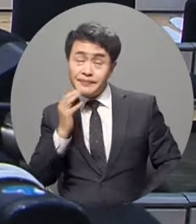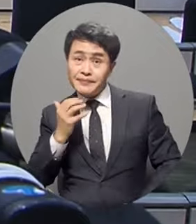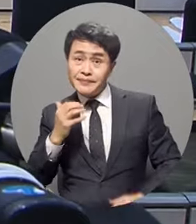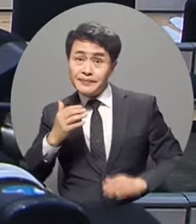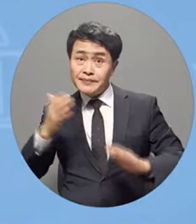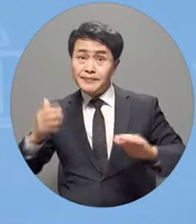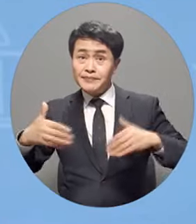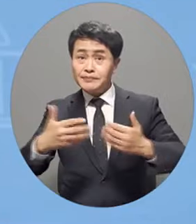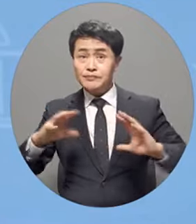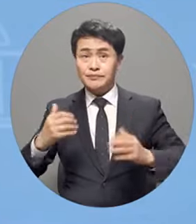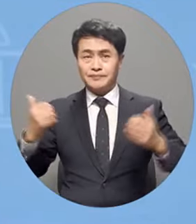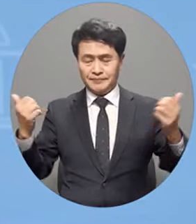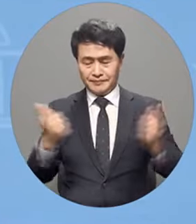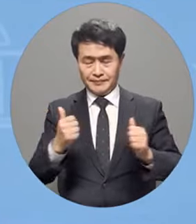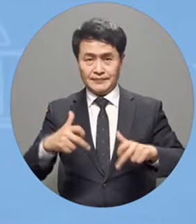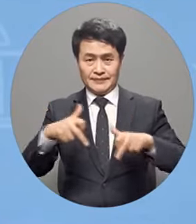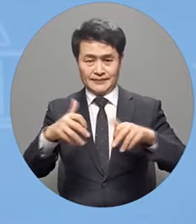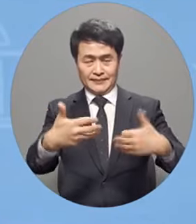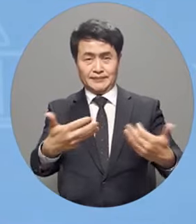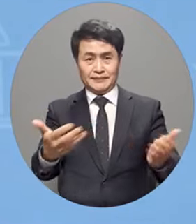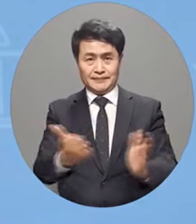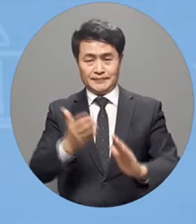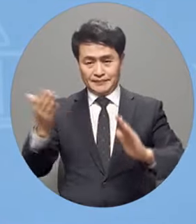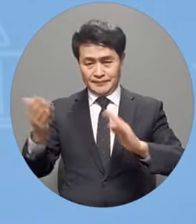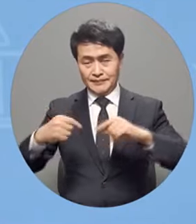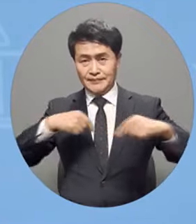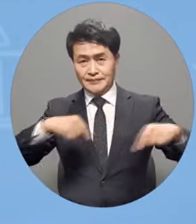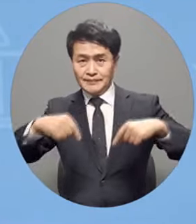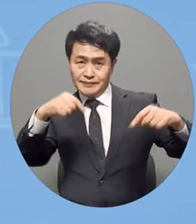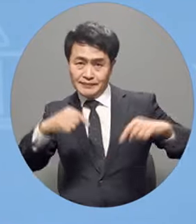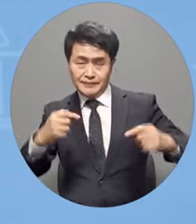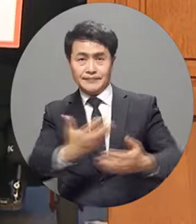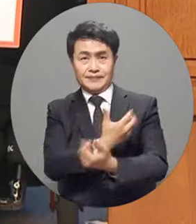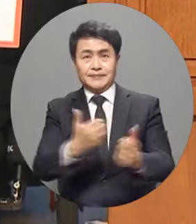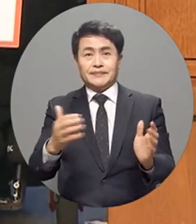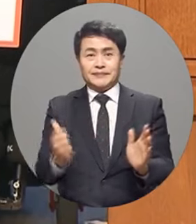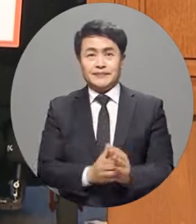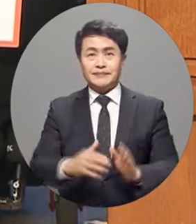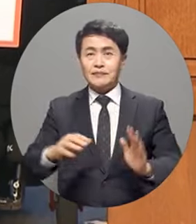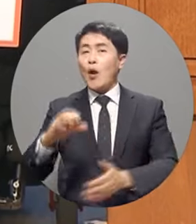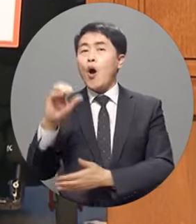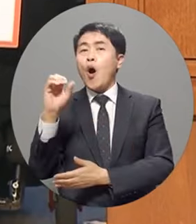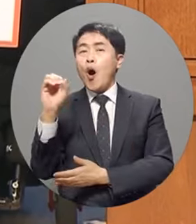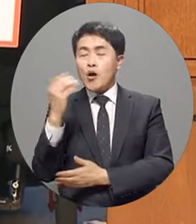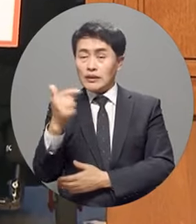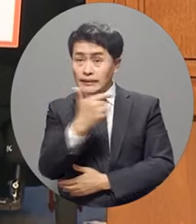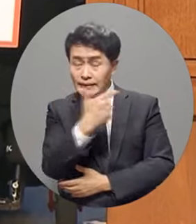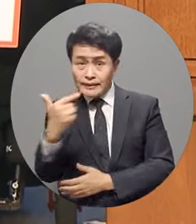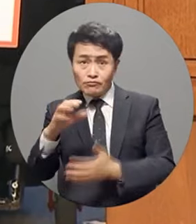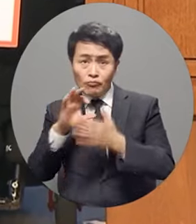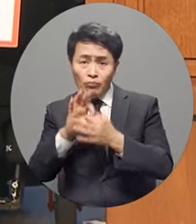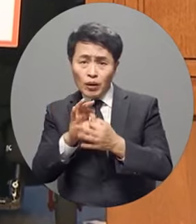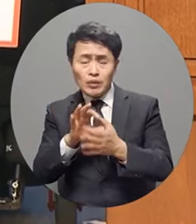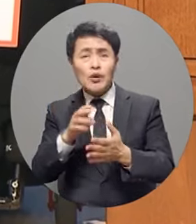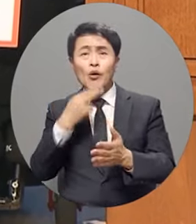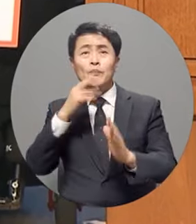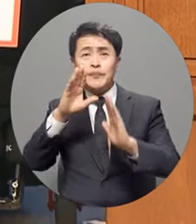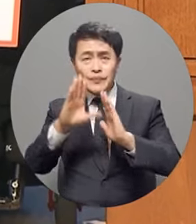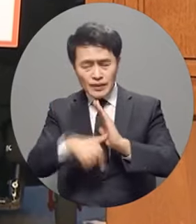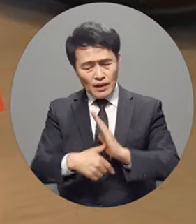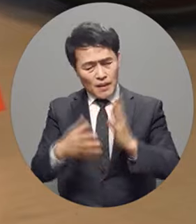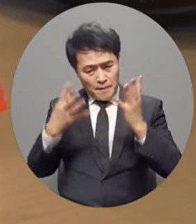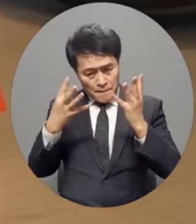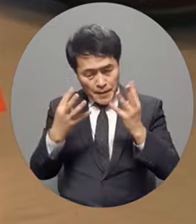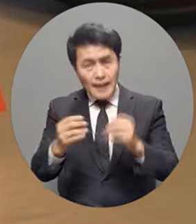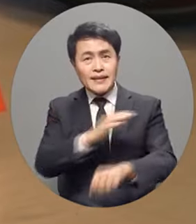녹색정의당은 국회에서 장애인단체와 정책협약을 맺었습니다. 언론에서 큰 관심을 갖지 않을 때가 많다는